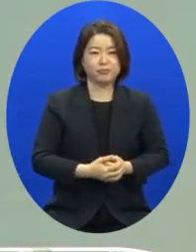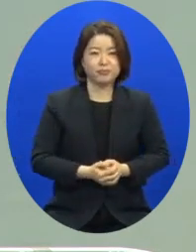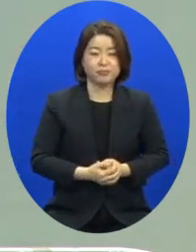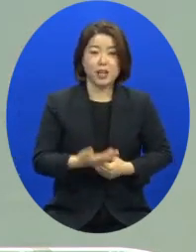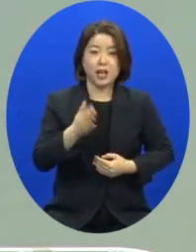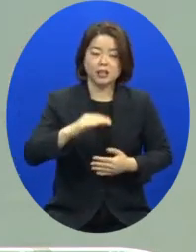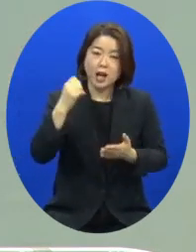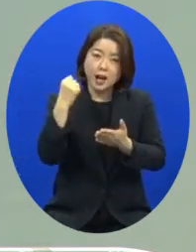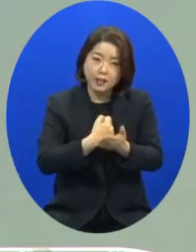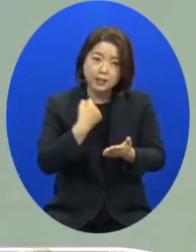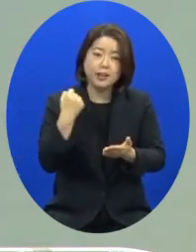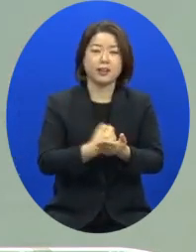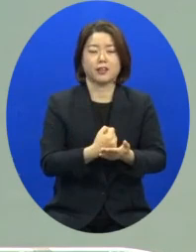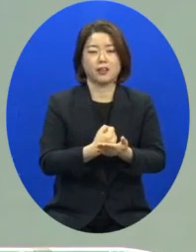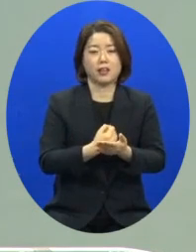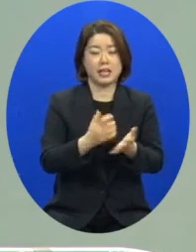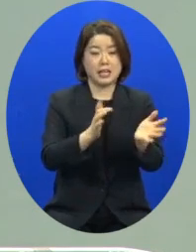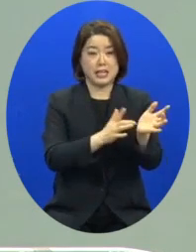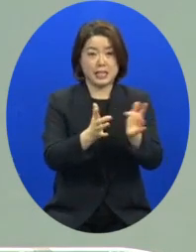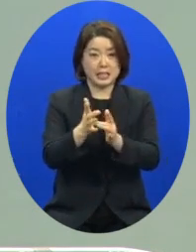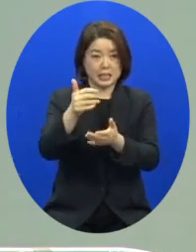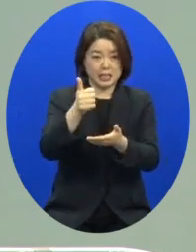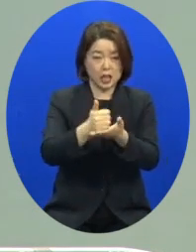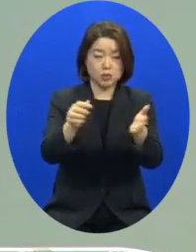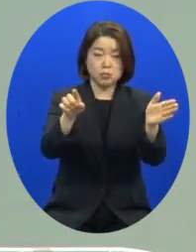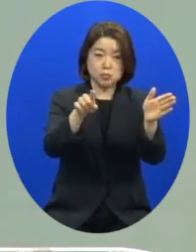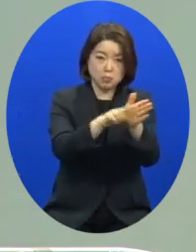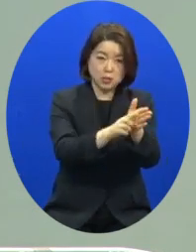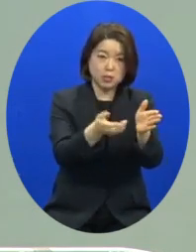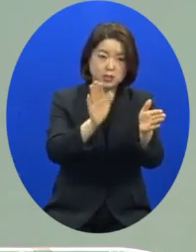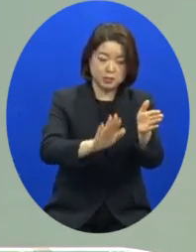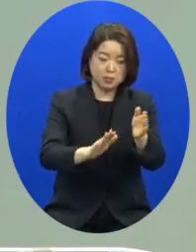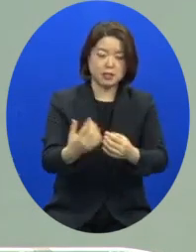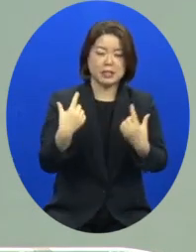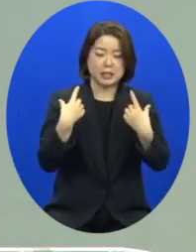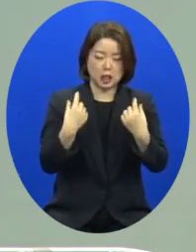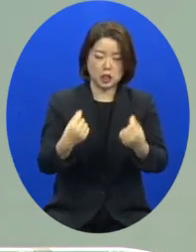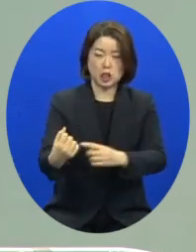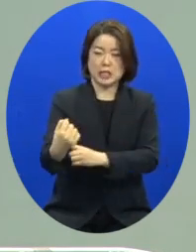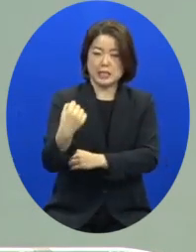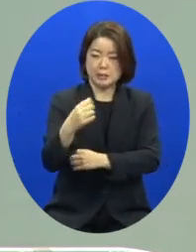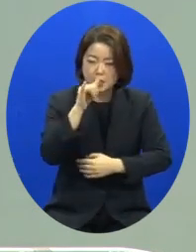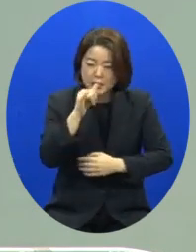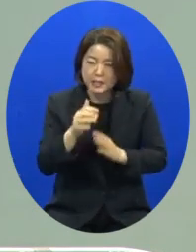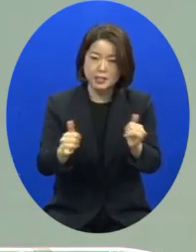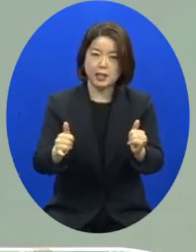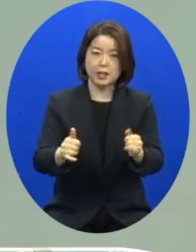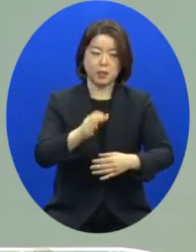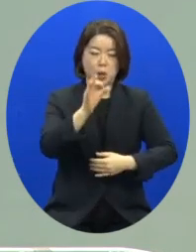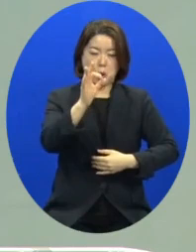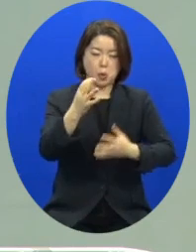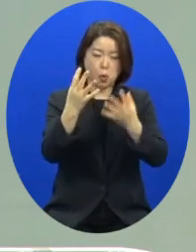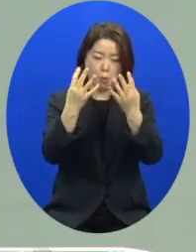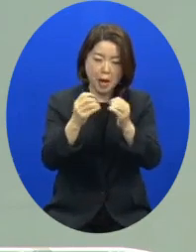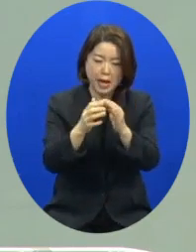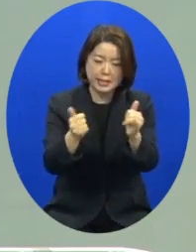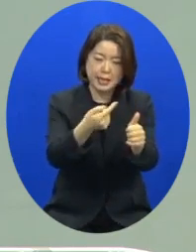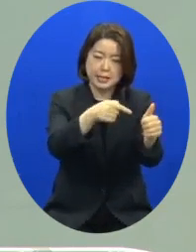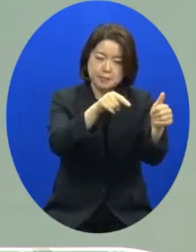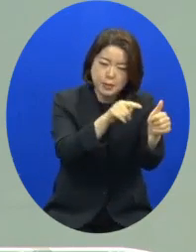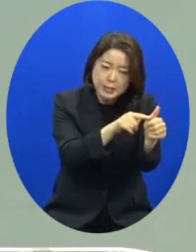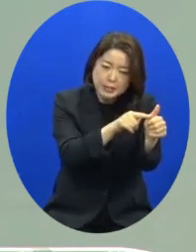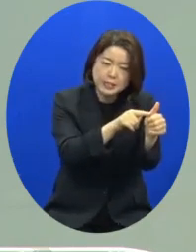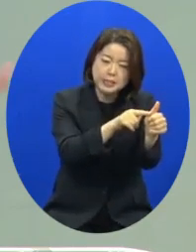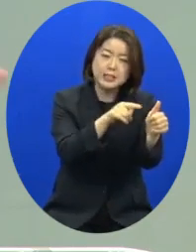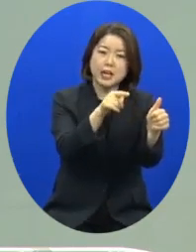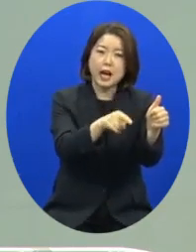그런데 안타깝게도 예수를 믿고도 여전히 힘 있는 사람, 돈 많은 사람이 의지가 되는 것이